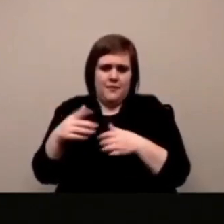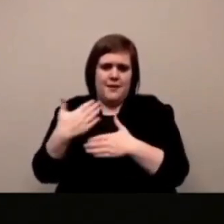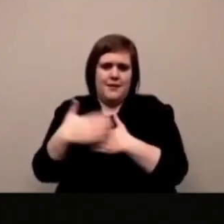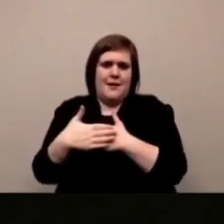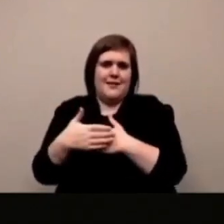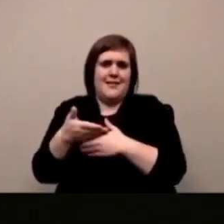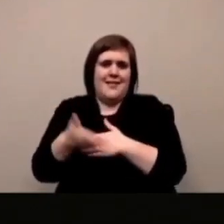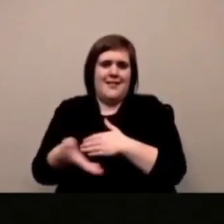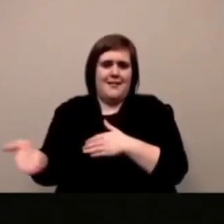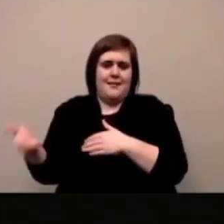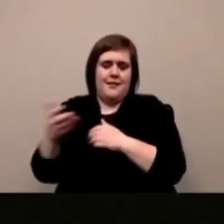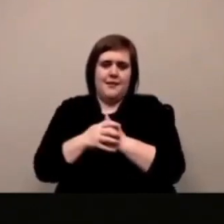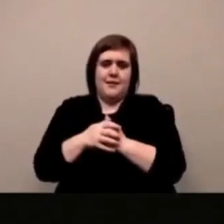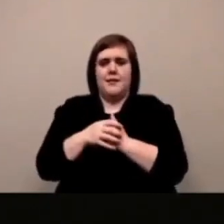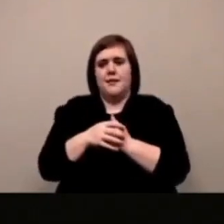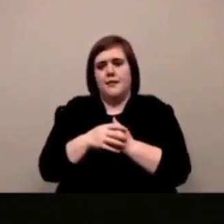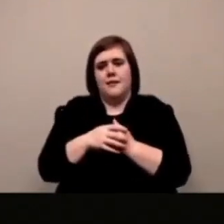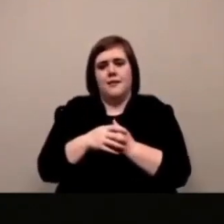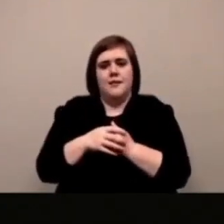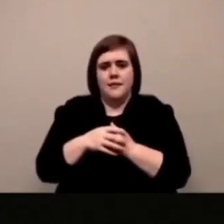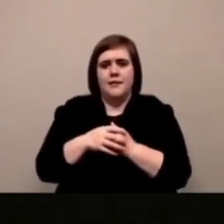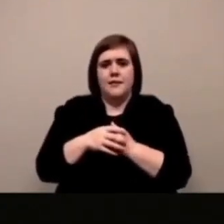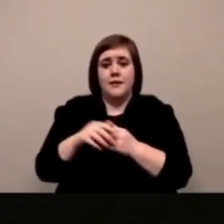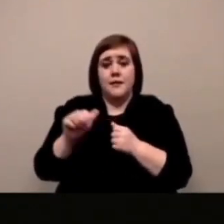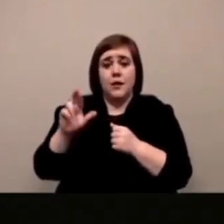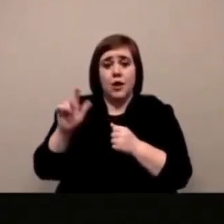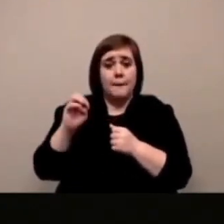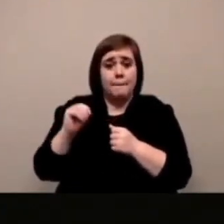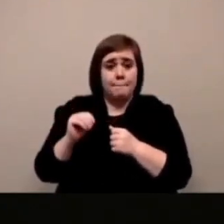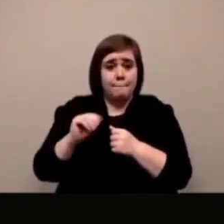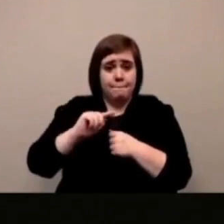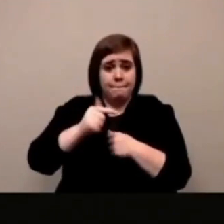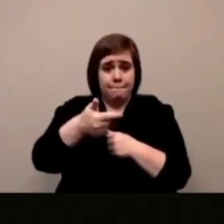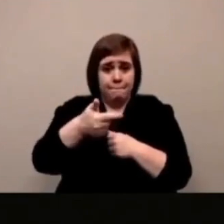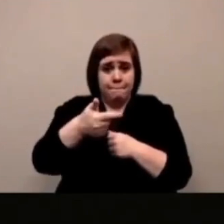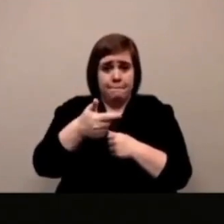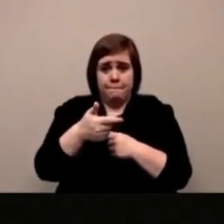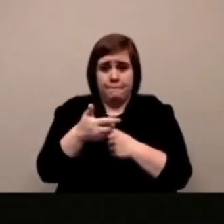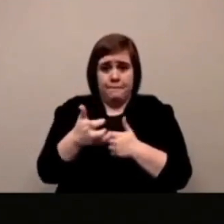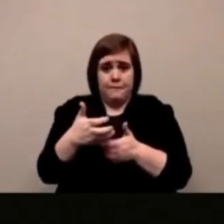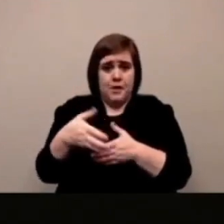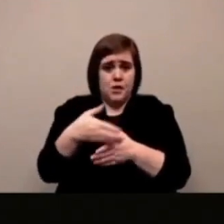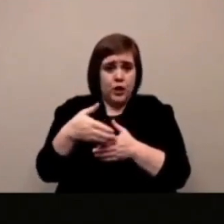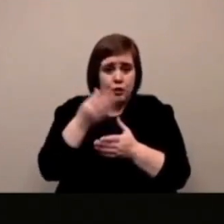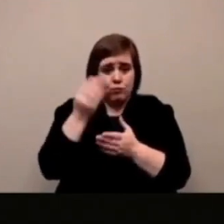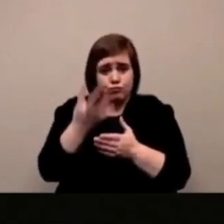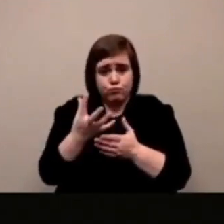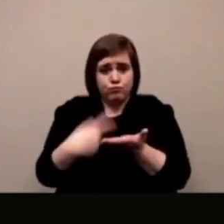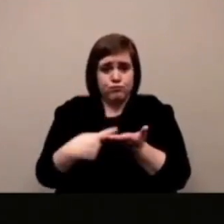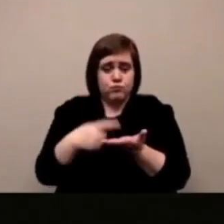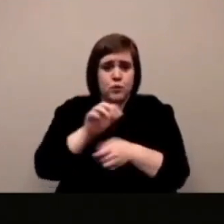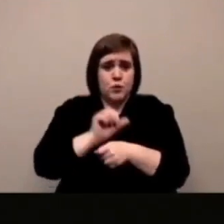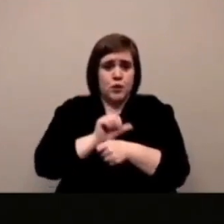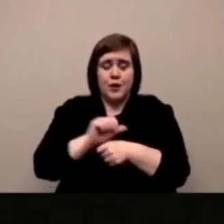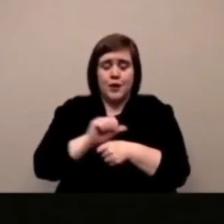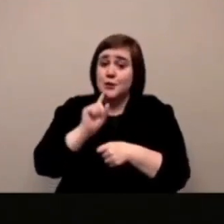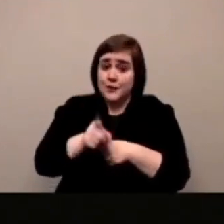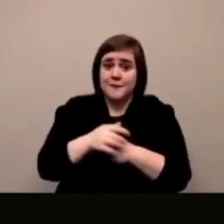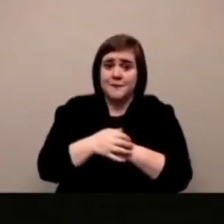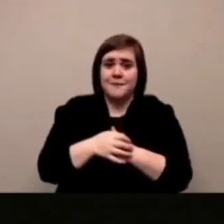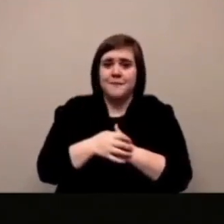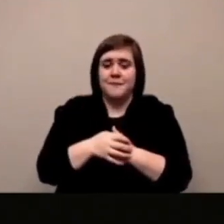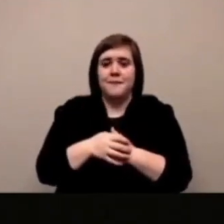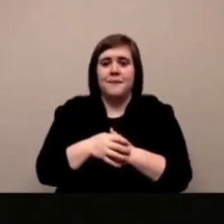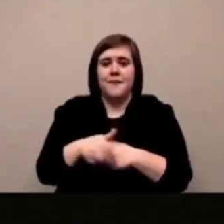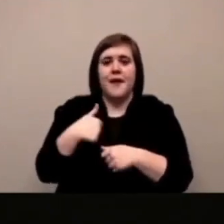しいろいろありますねはいでは次のセッション次の内容に進む前